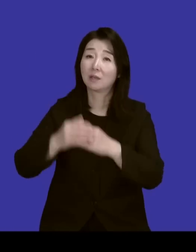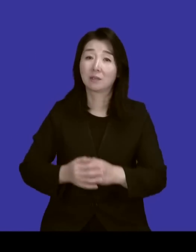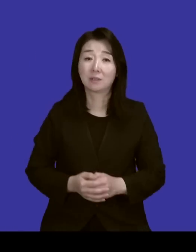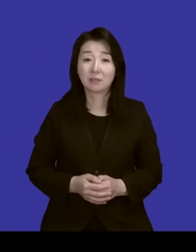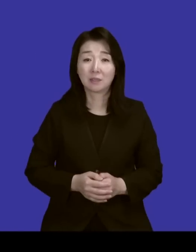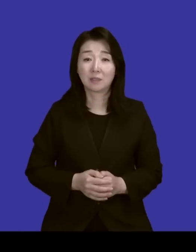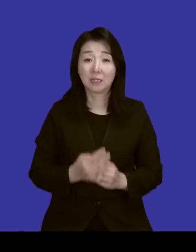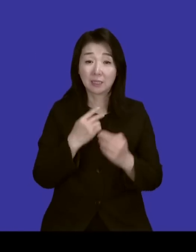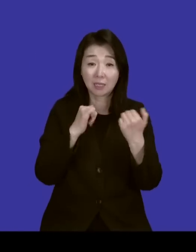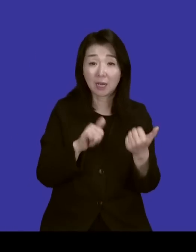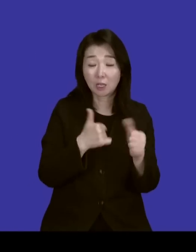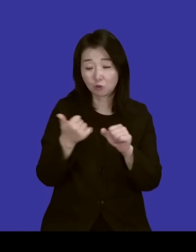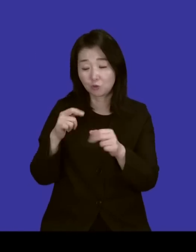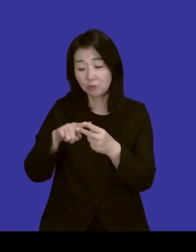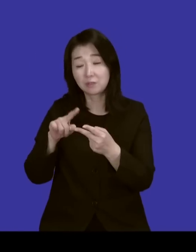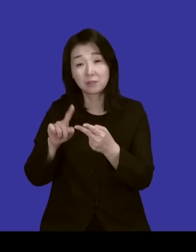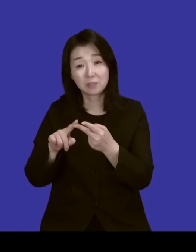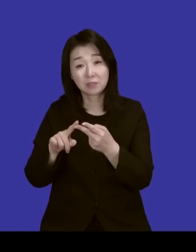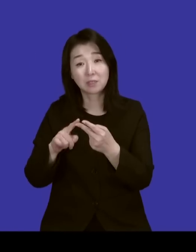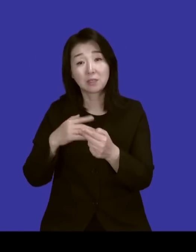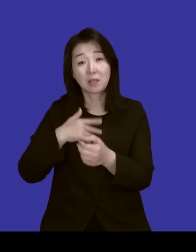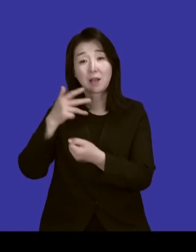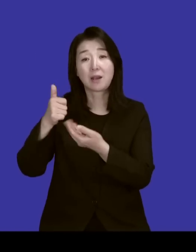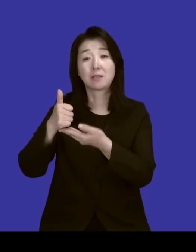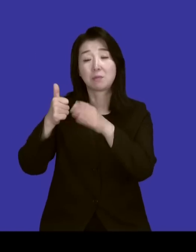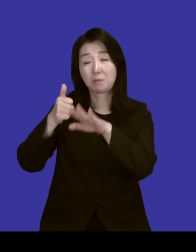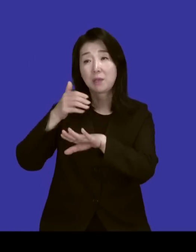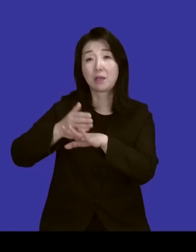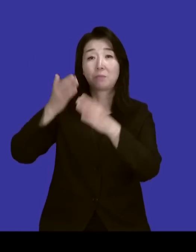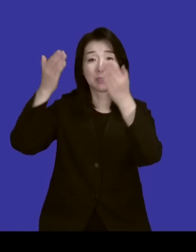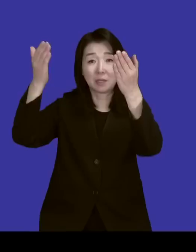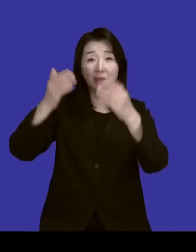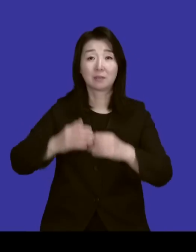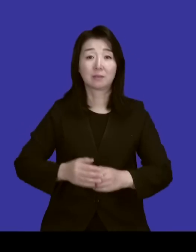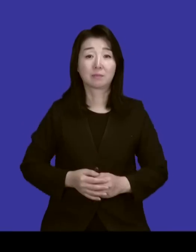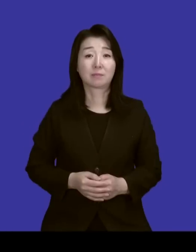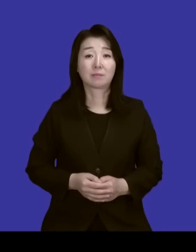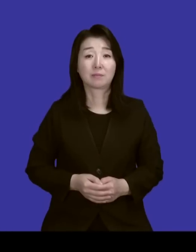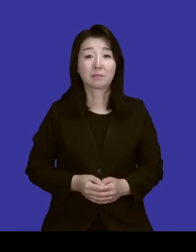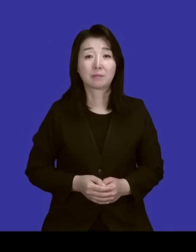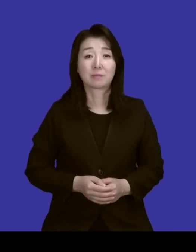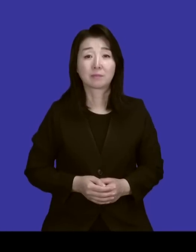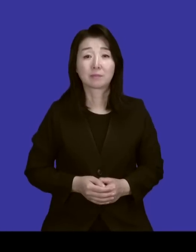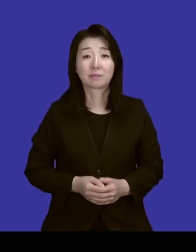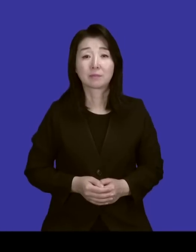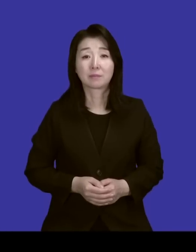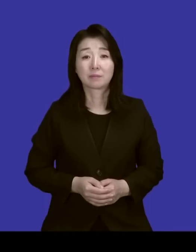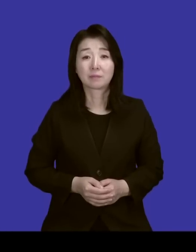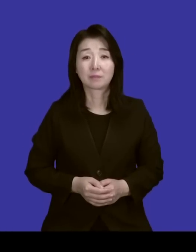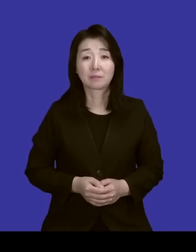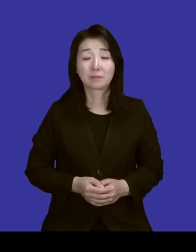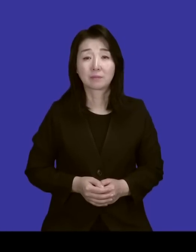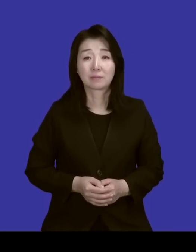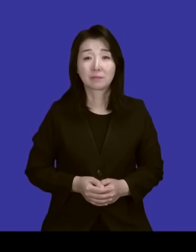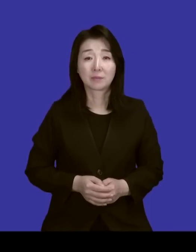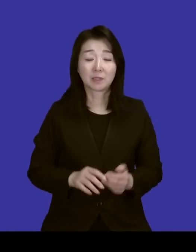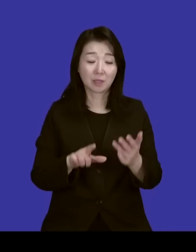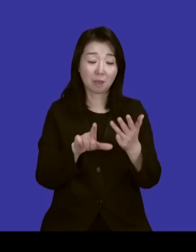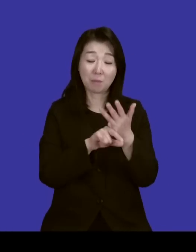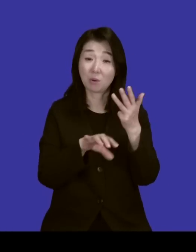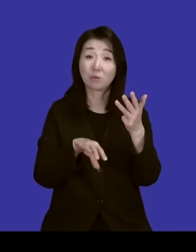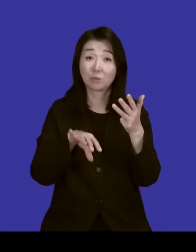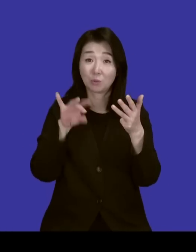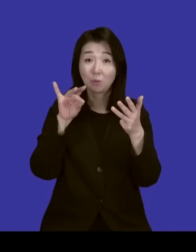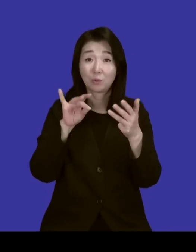살든지 죽든지 제가 하나님 앞에 감사하겠습니다. 네. 그게 8월 초였는데